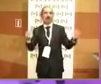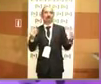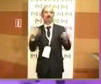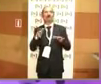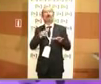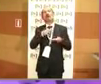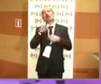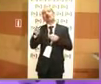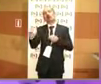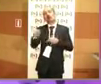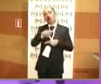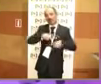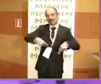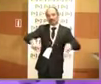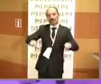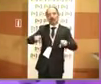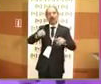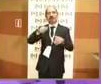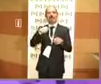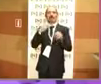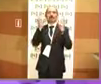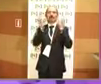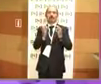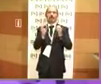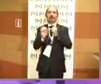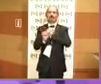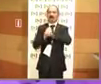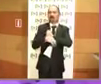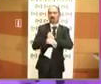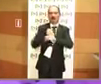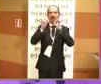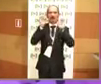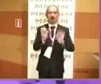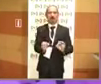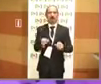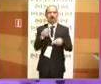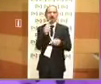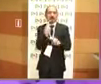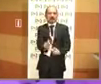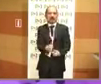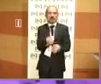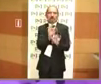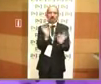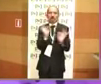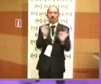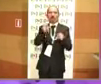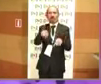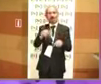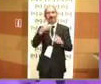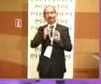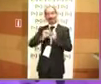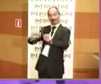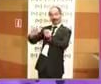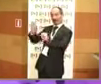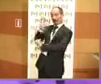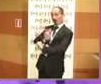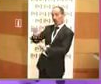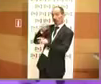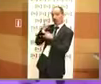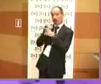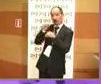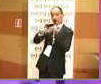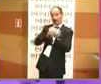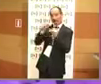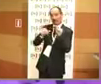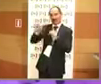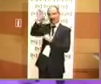conduzione moderata della Commissione che ha imposto l'austerità. E allora occorre una svolta. Per difendere l'Europa dobbiamo